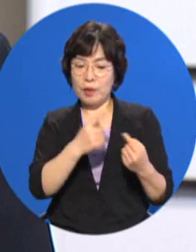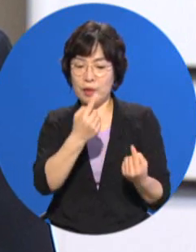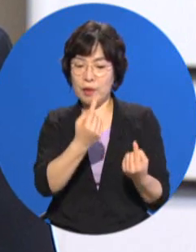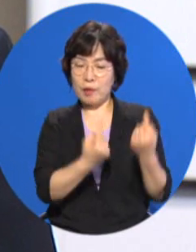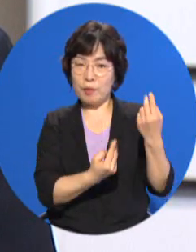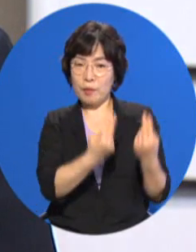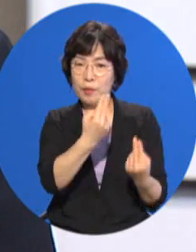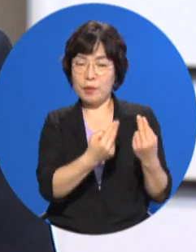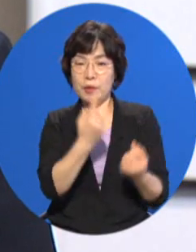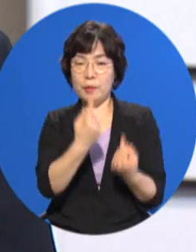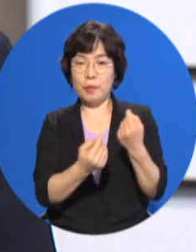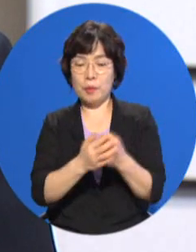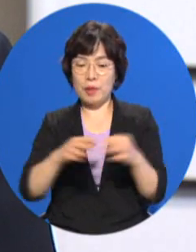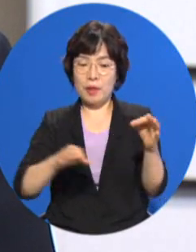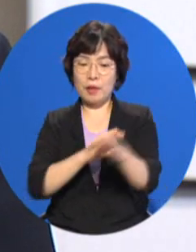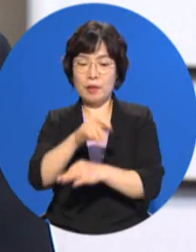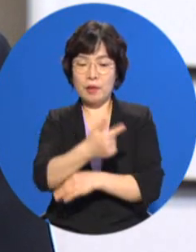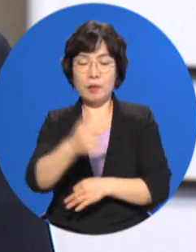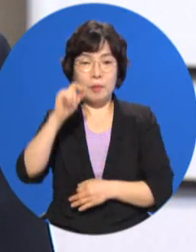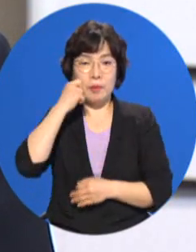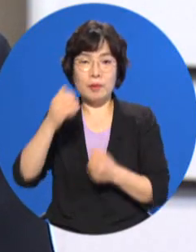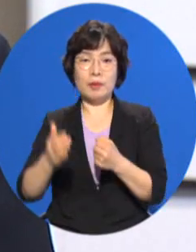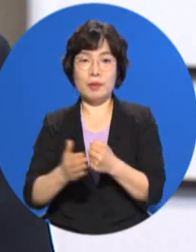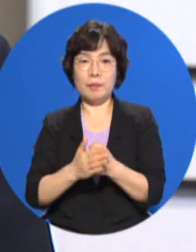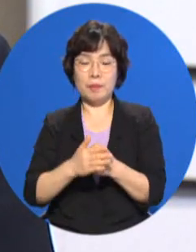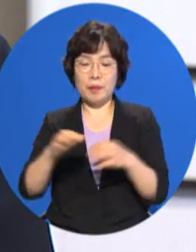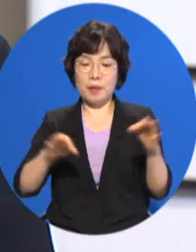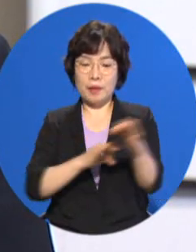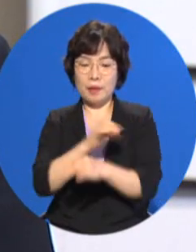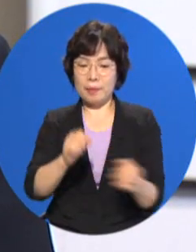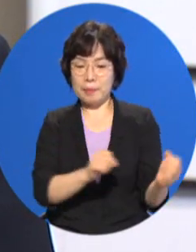견제보다는 경제가 너무 어렵고 하기 때문에